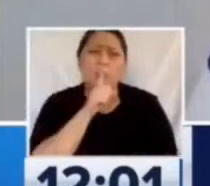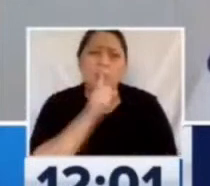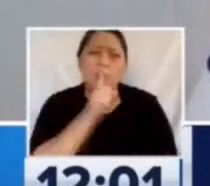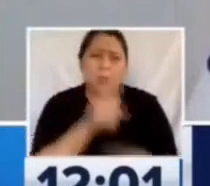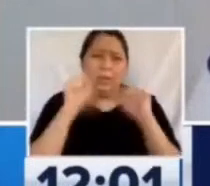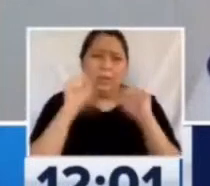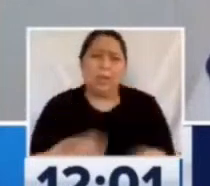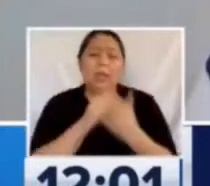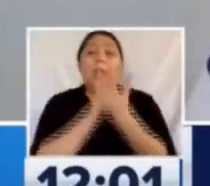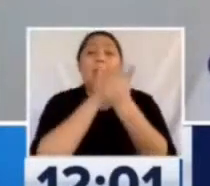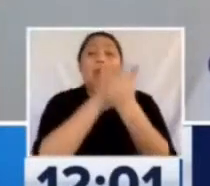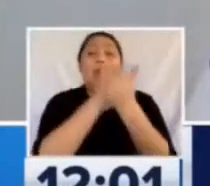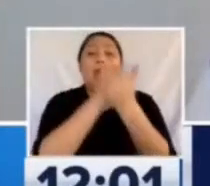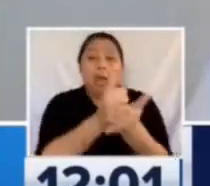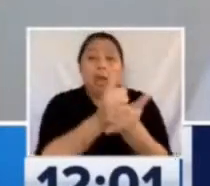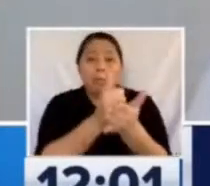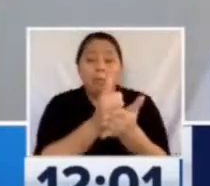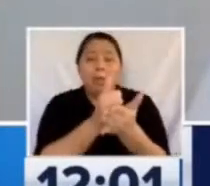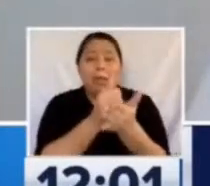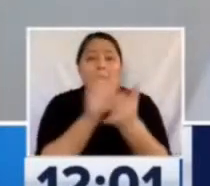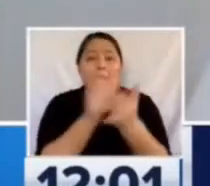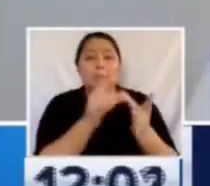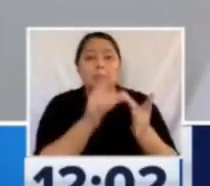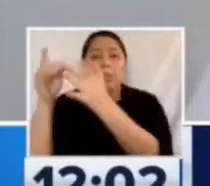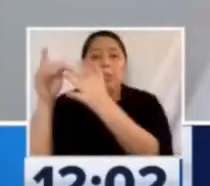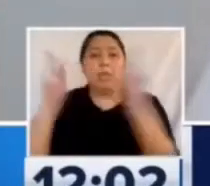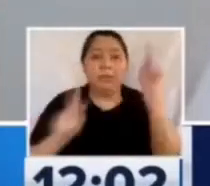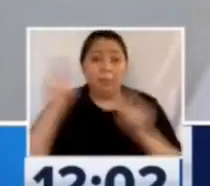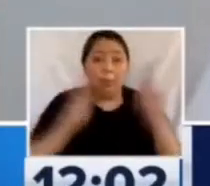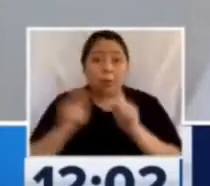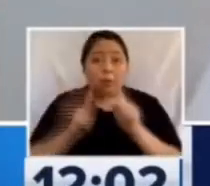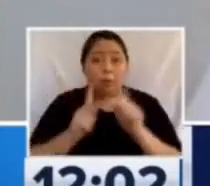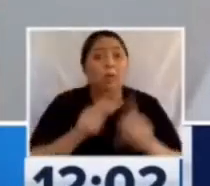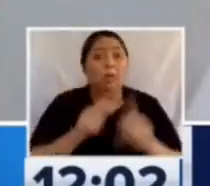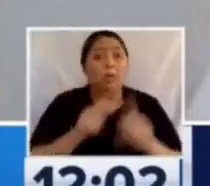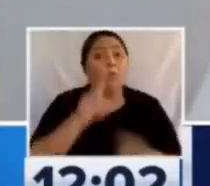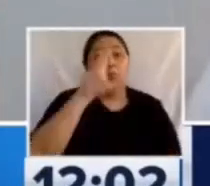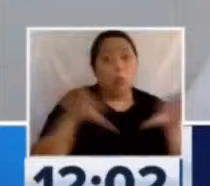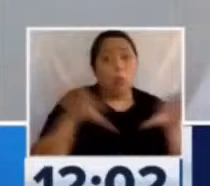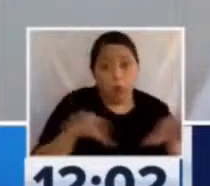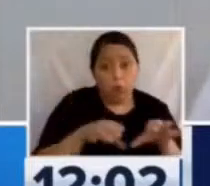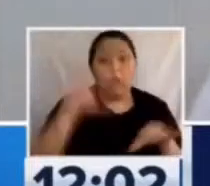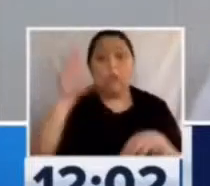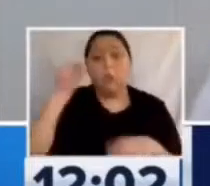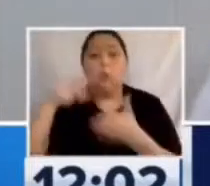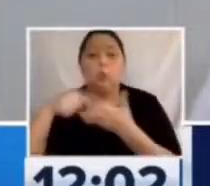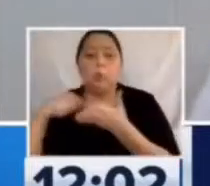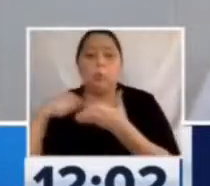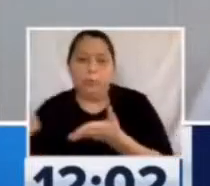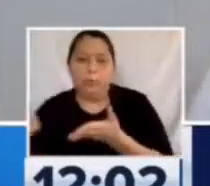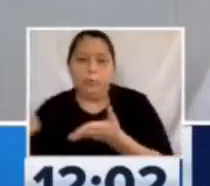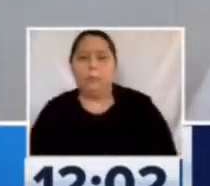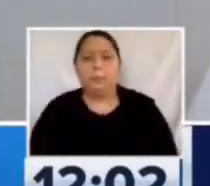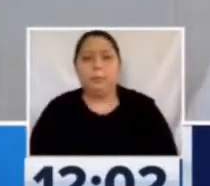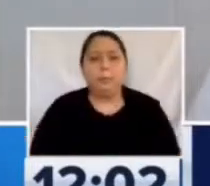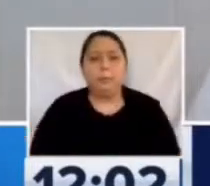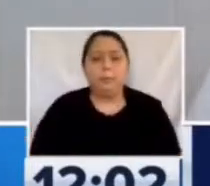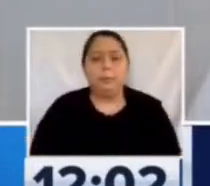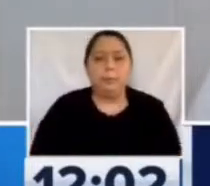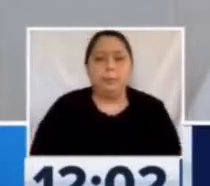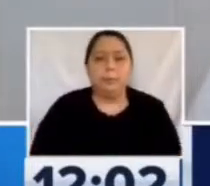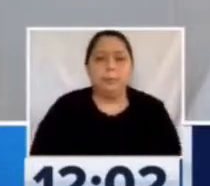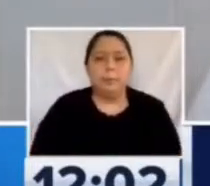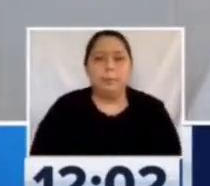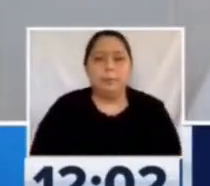Europe na mataas ang marami pong patay dito sa bansang France. And